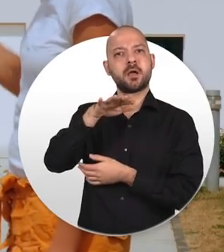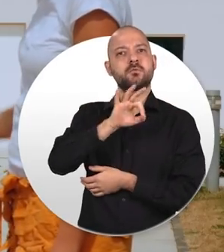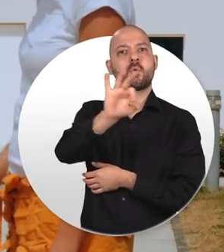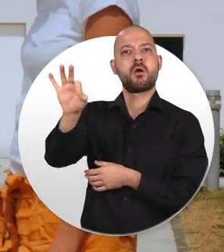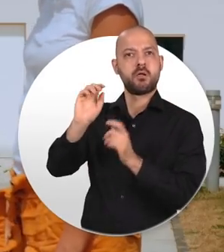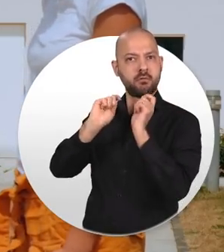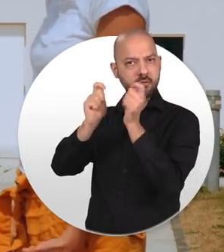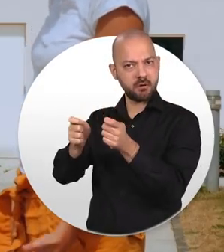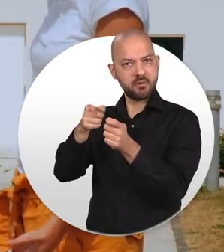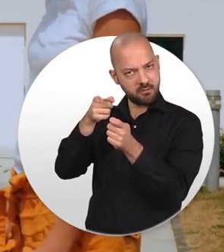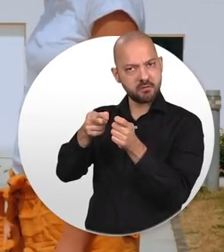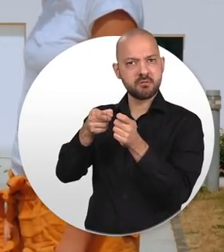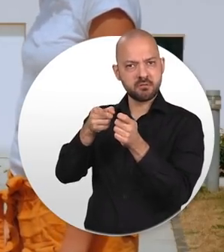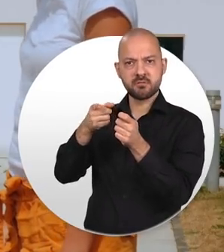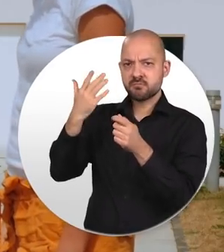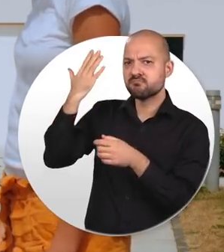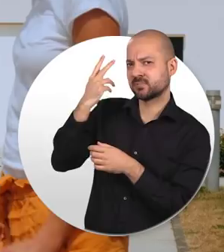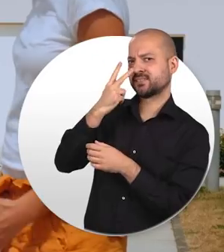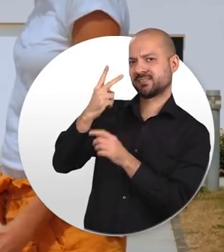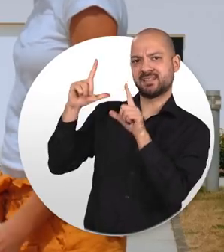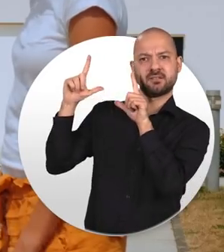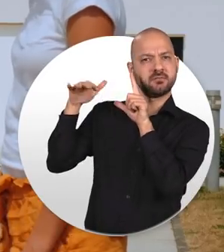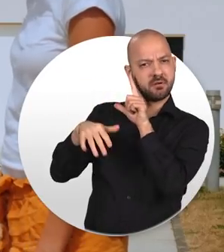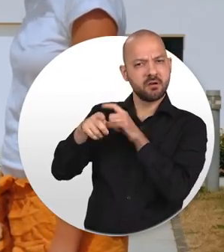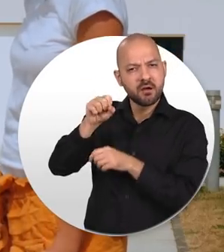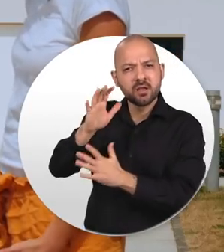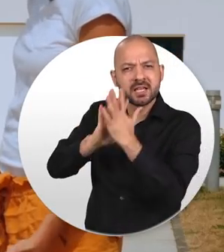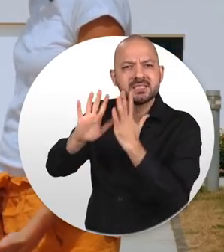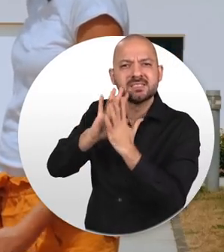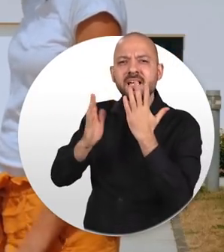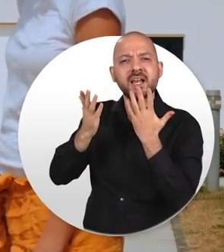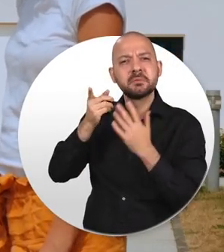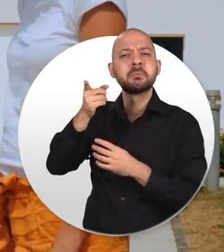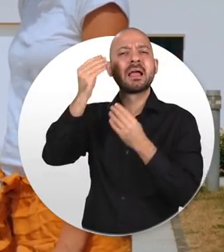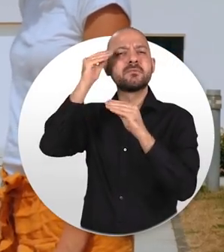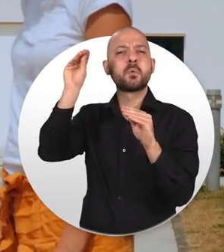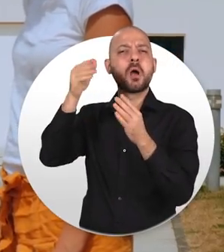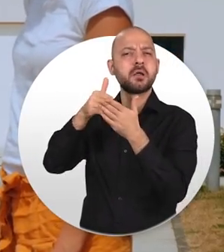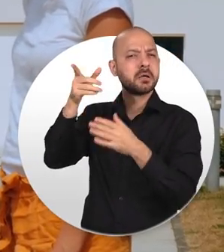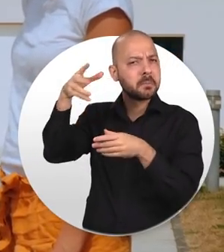Dann hängt doch Herr Hannadeus, was kann das dazu erzählen und wie weit das Infohandicap da am Spiel gewesen?